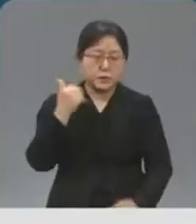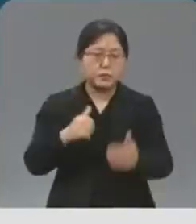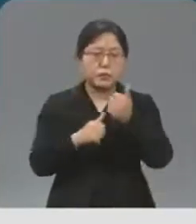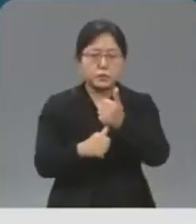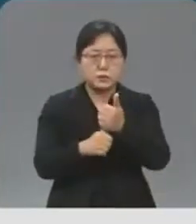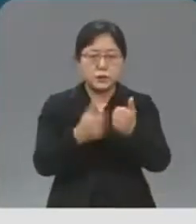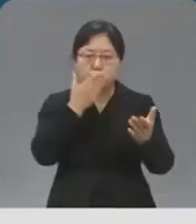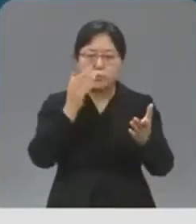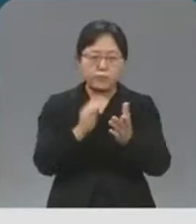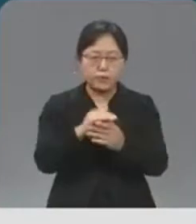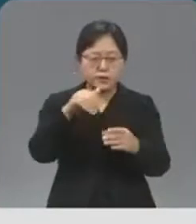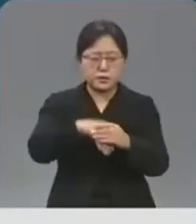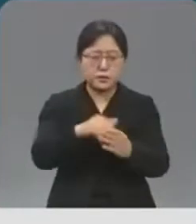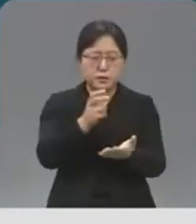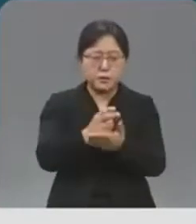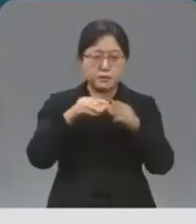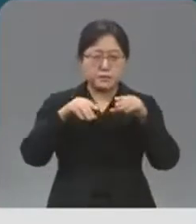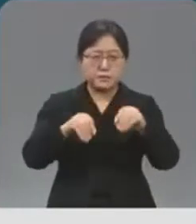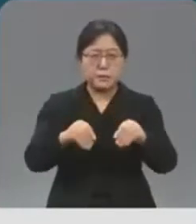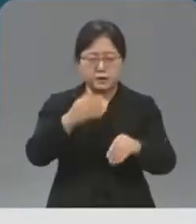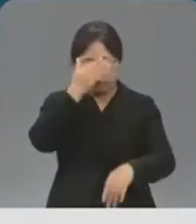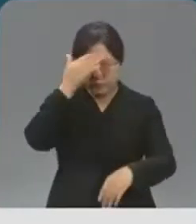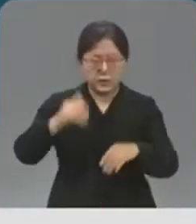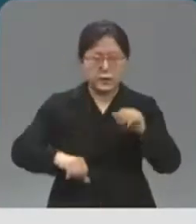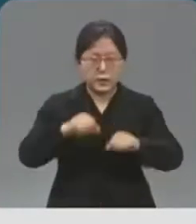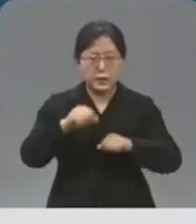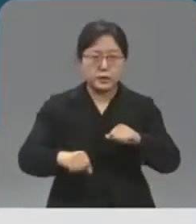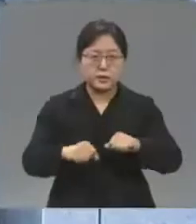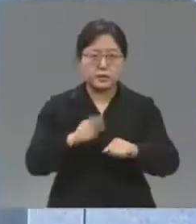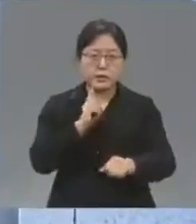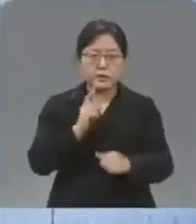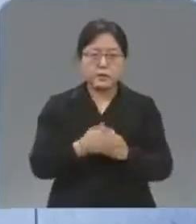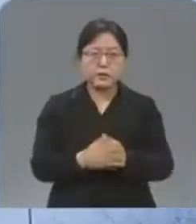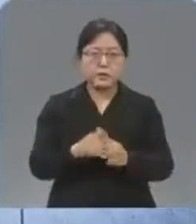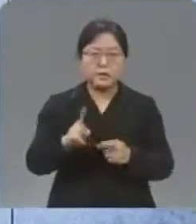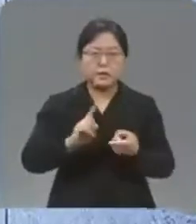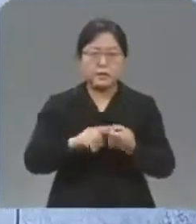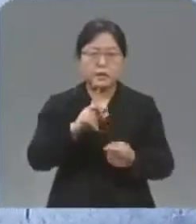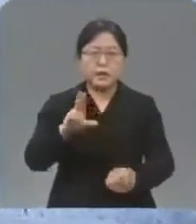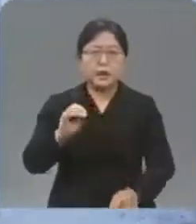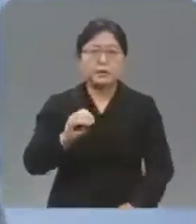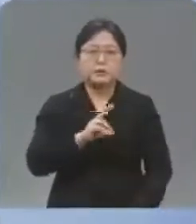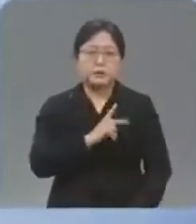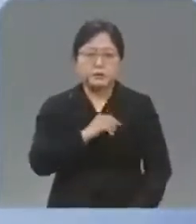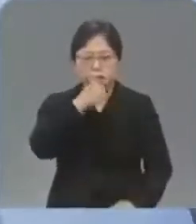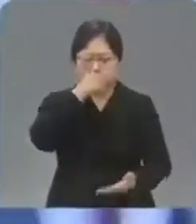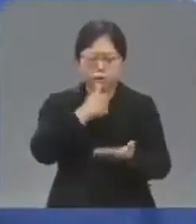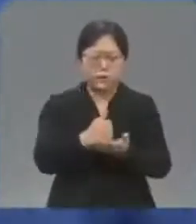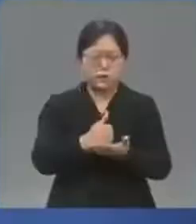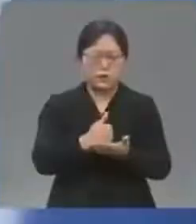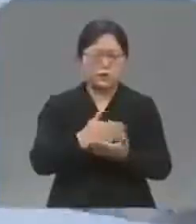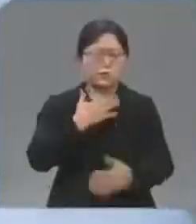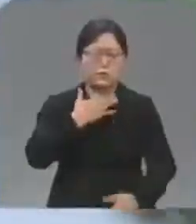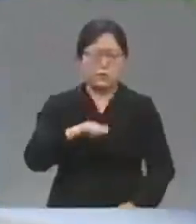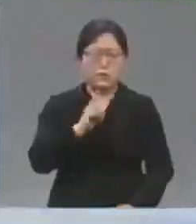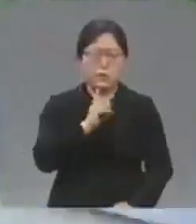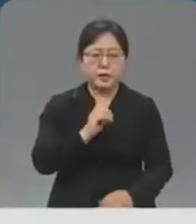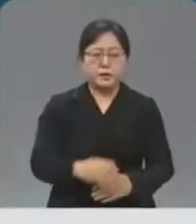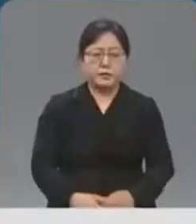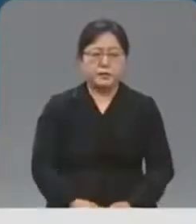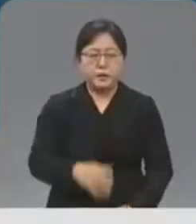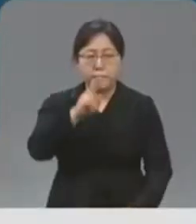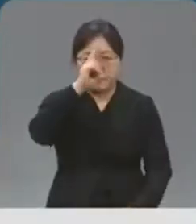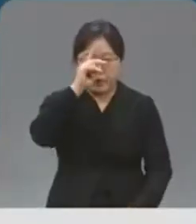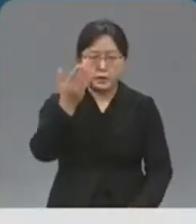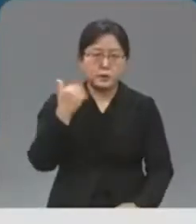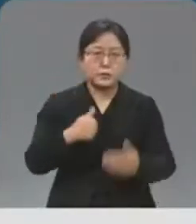공모해 공직선거법이 금지하는 기부 행위를 했다는 것입니다. 이에 대해 양 의원 측은 혐의를 전면 부인하고 있습니다. 박